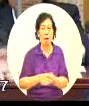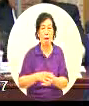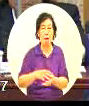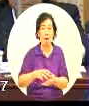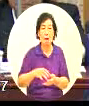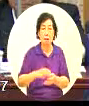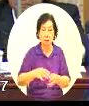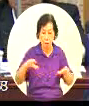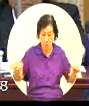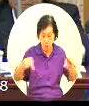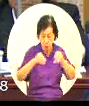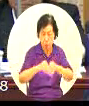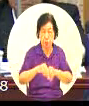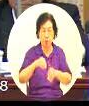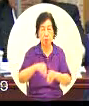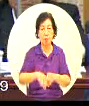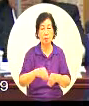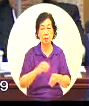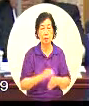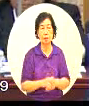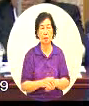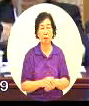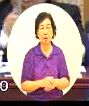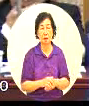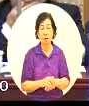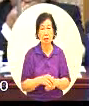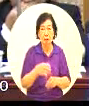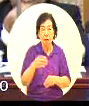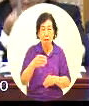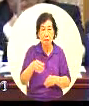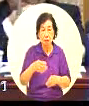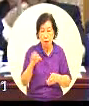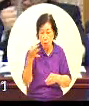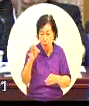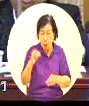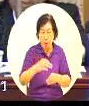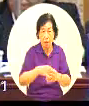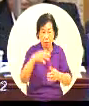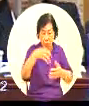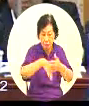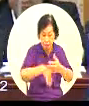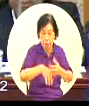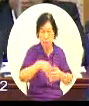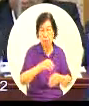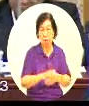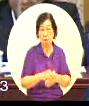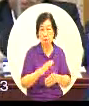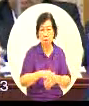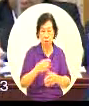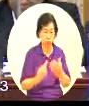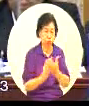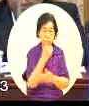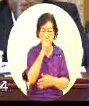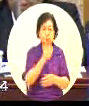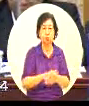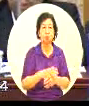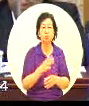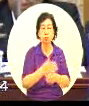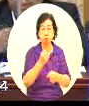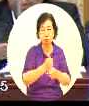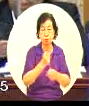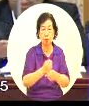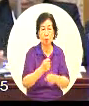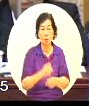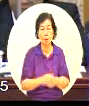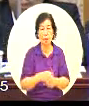厂整合进那个产业园区里面的话，他会有一个，我觉得可以独立一题来处理。我们当然可以同